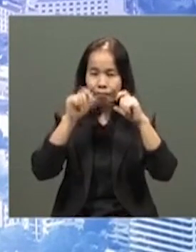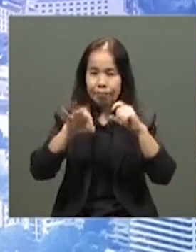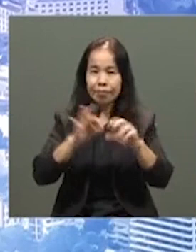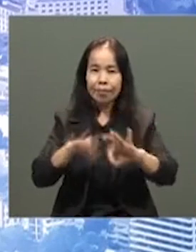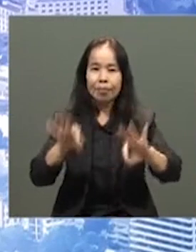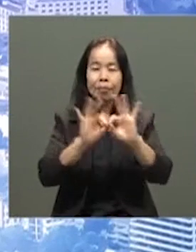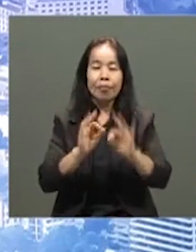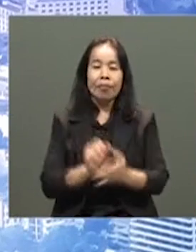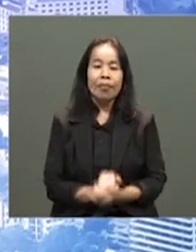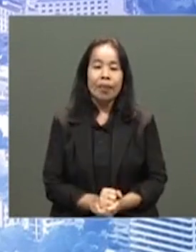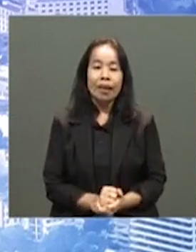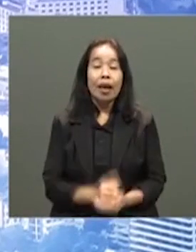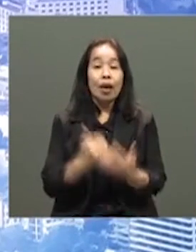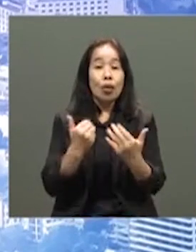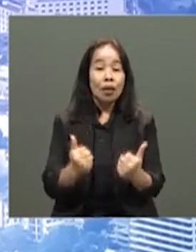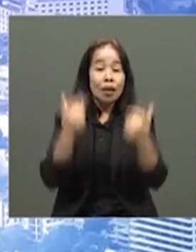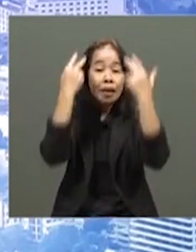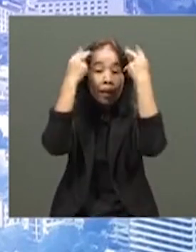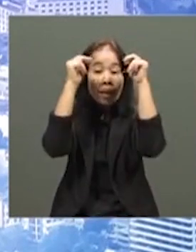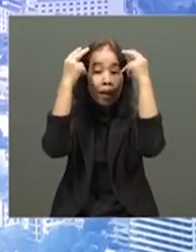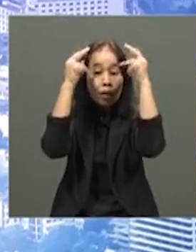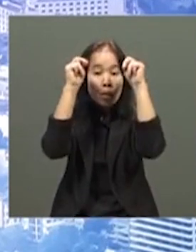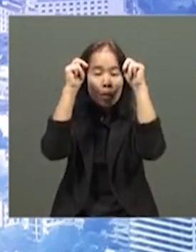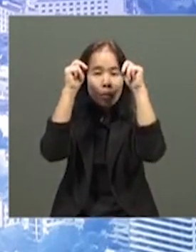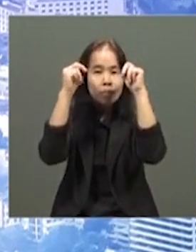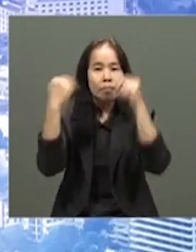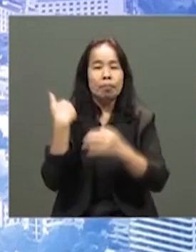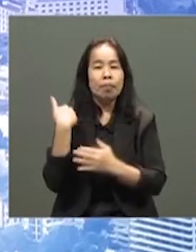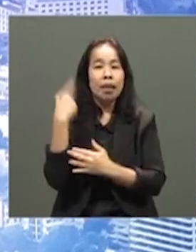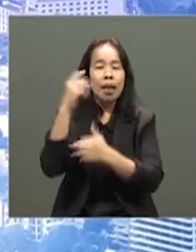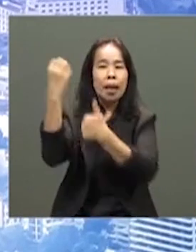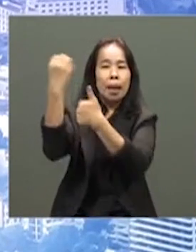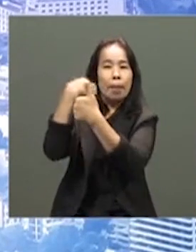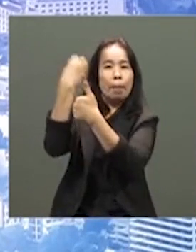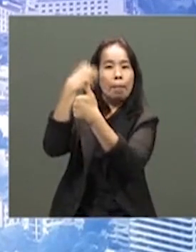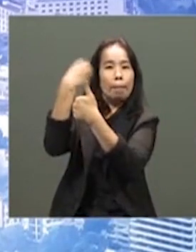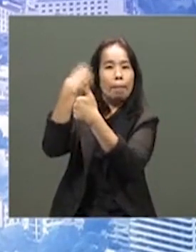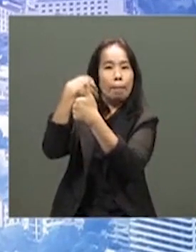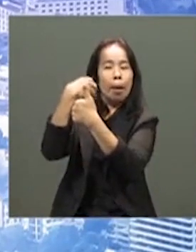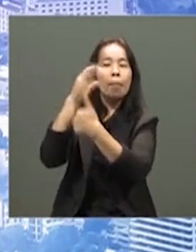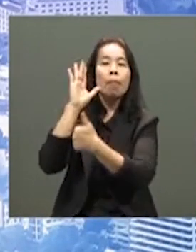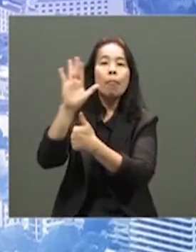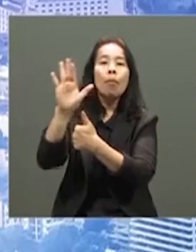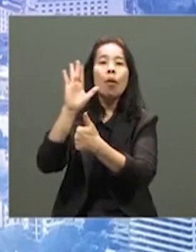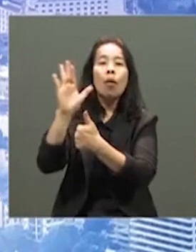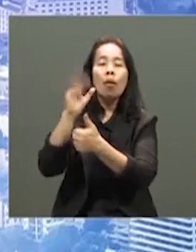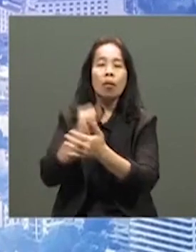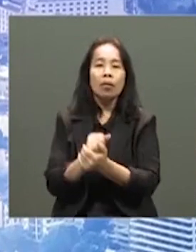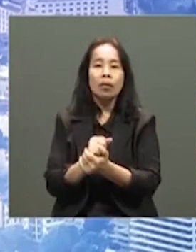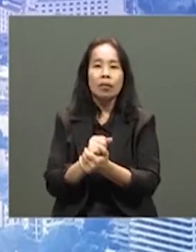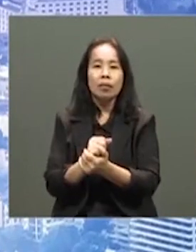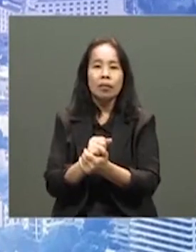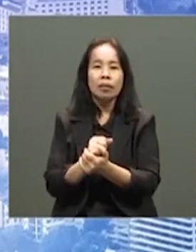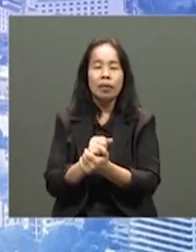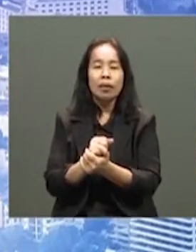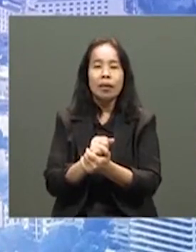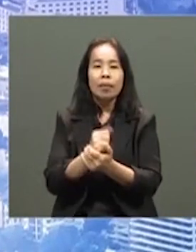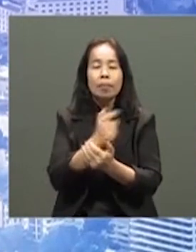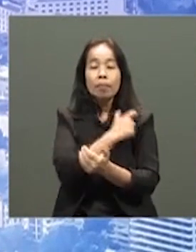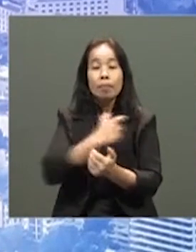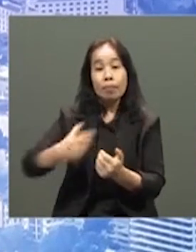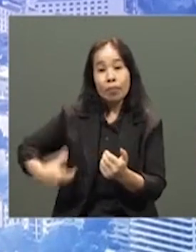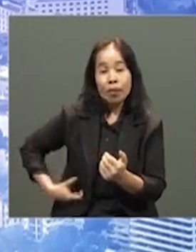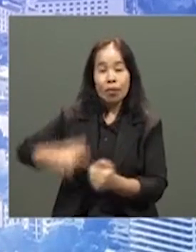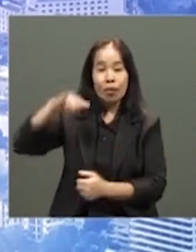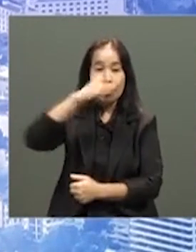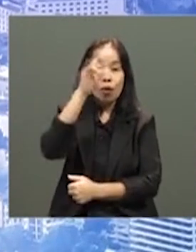มีผู้ติดเชื้อพุ่งสูงขึ้นมีการปิดโรงแรมและสถานบันเทิงเพื่อกดตัวเลขให้ลดลงและมีการวางแผนเข้าตรวจอย่างเข้